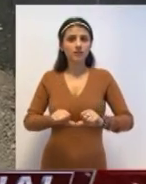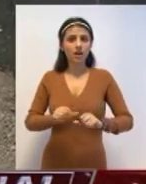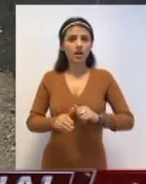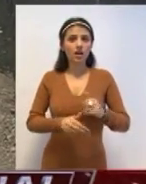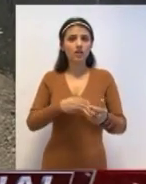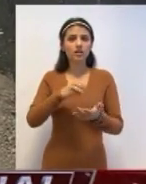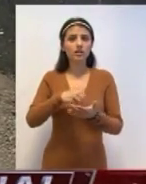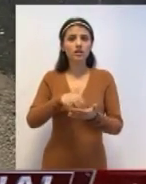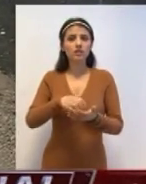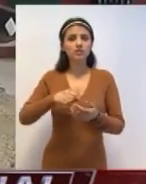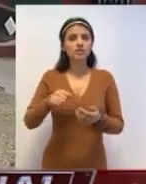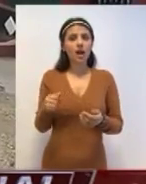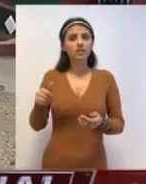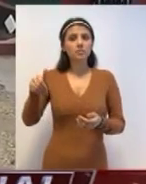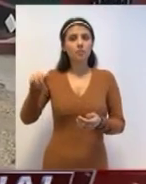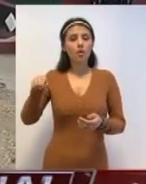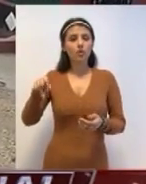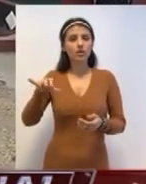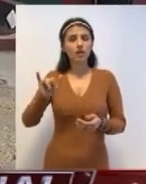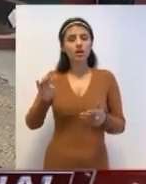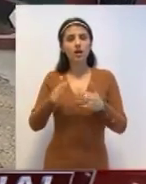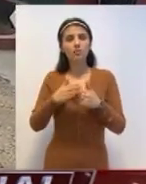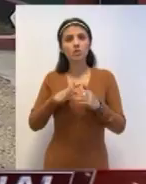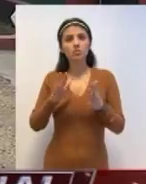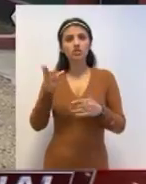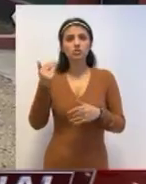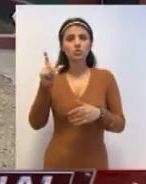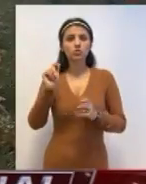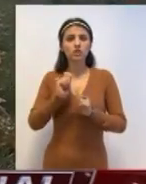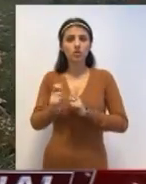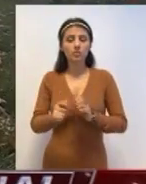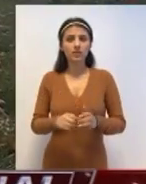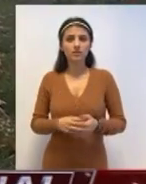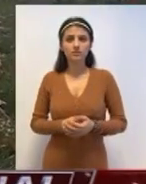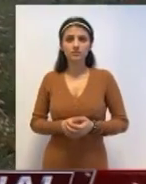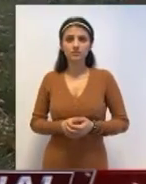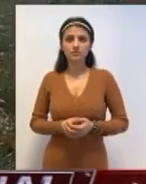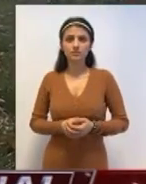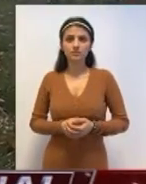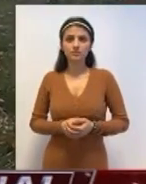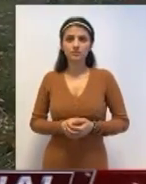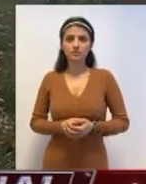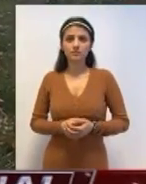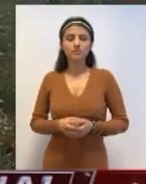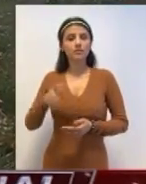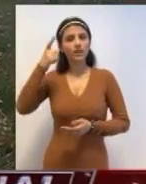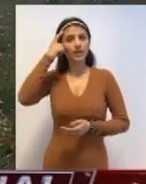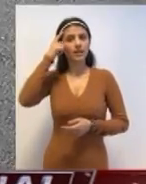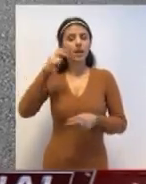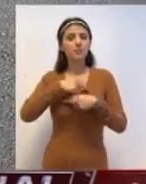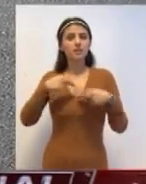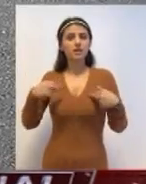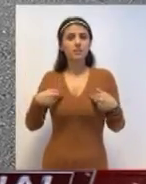de asfaltat, iar în localitatea în satul Morteni în jur de 15-20 de km aproape.